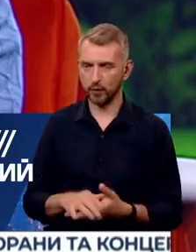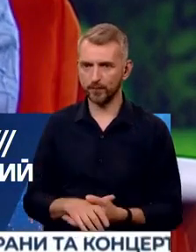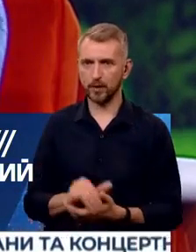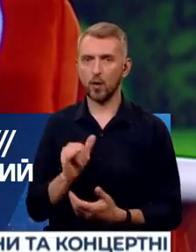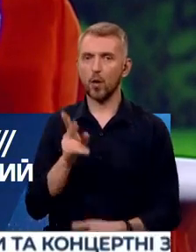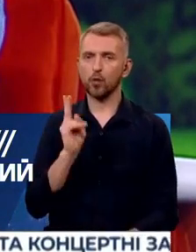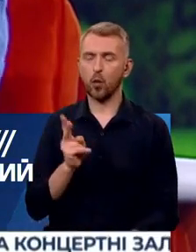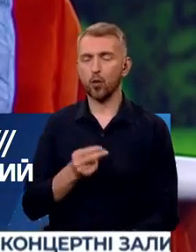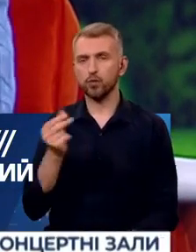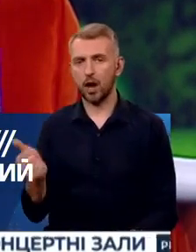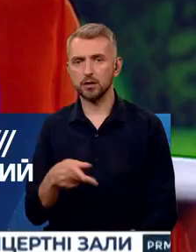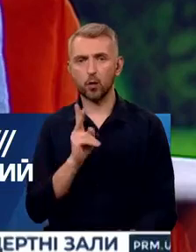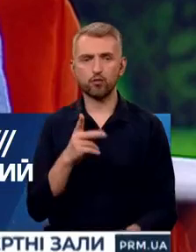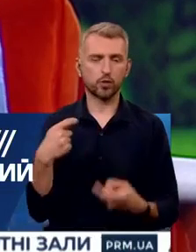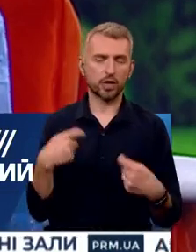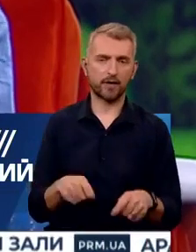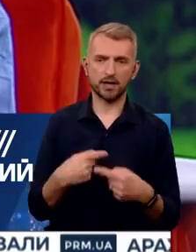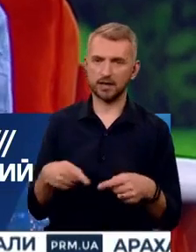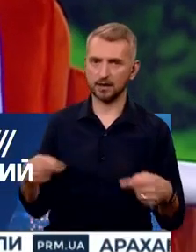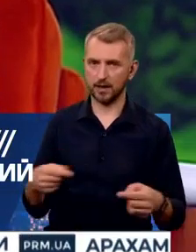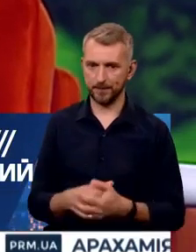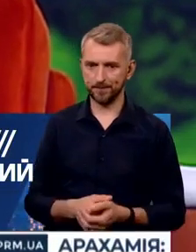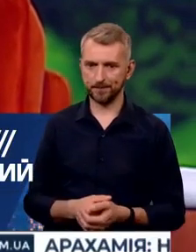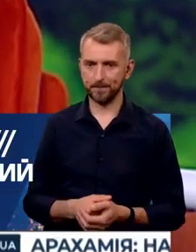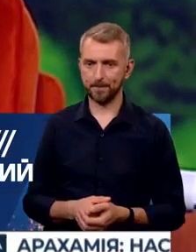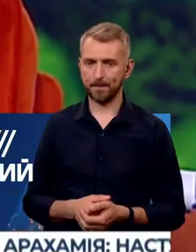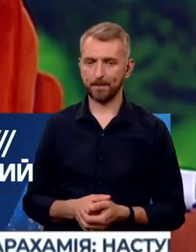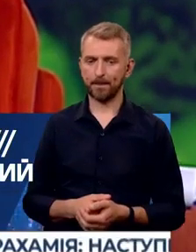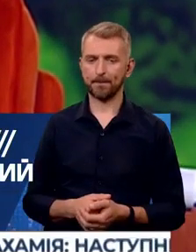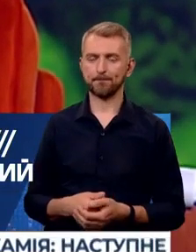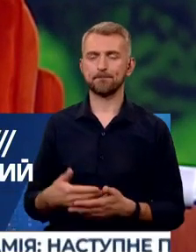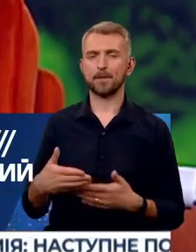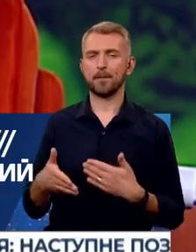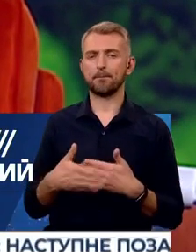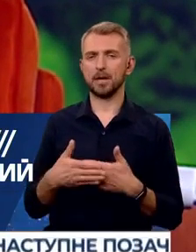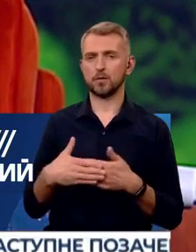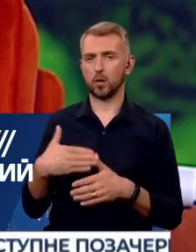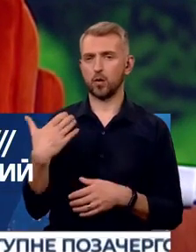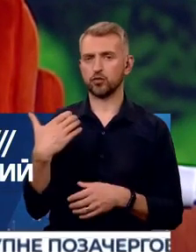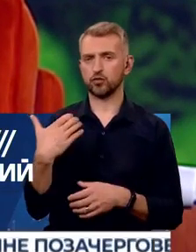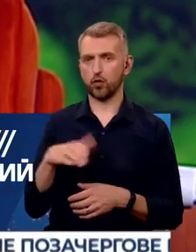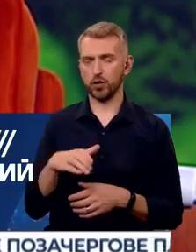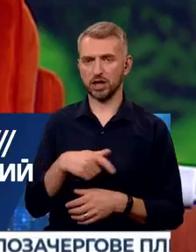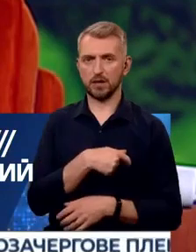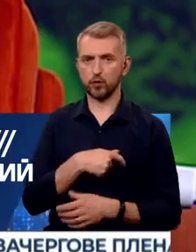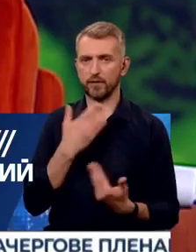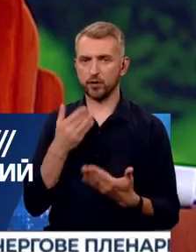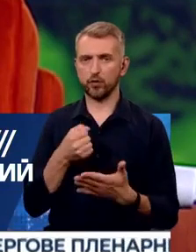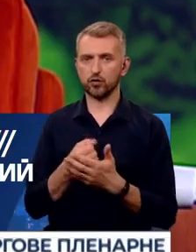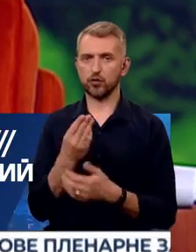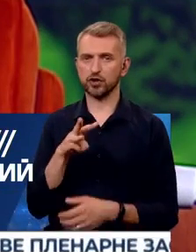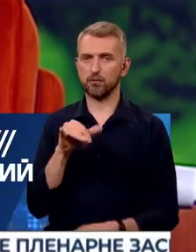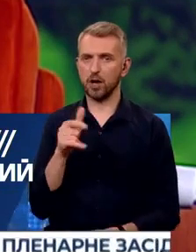кого купляти, кому продавати і так далі. Близько сотні депутатів звернулися до